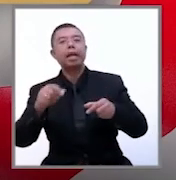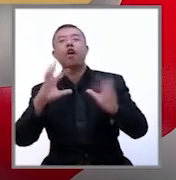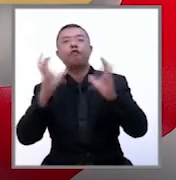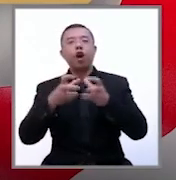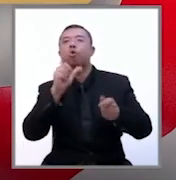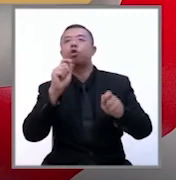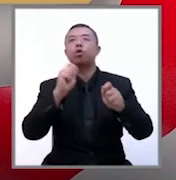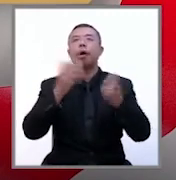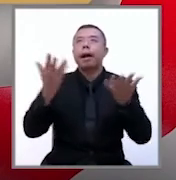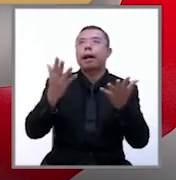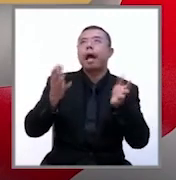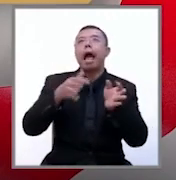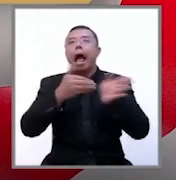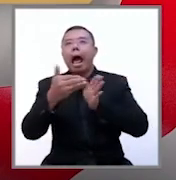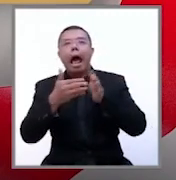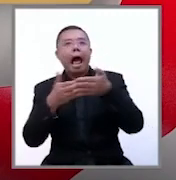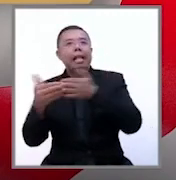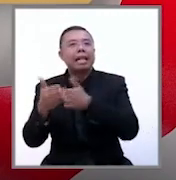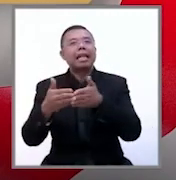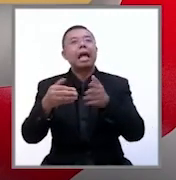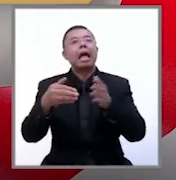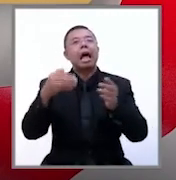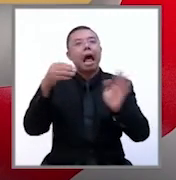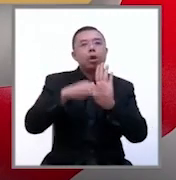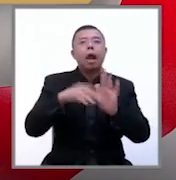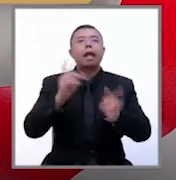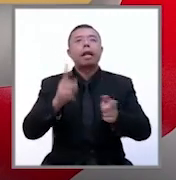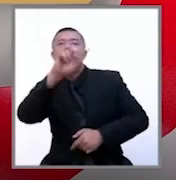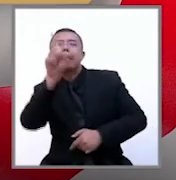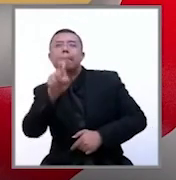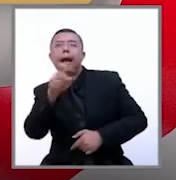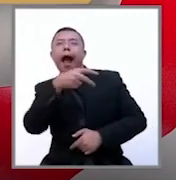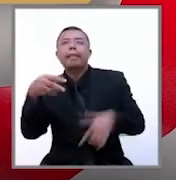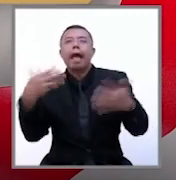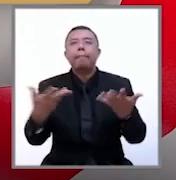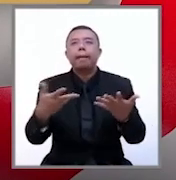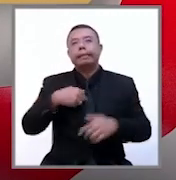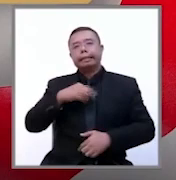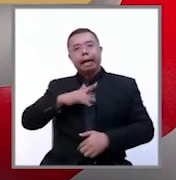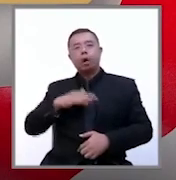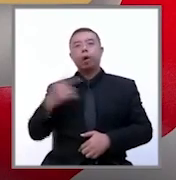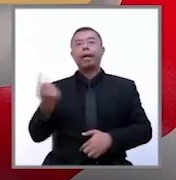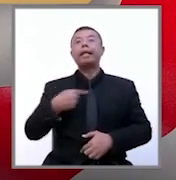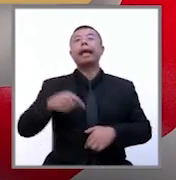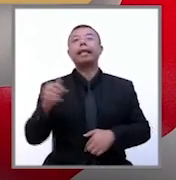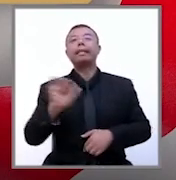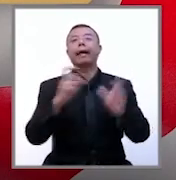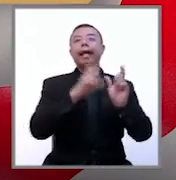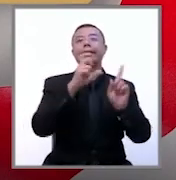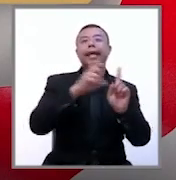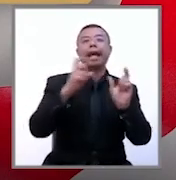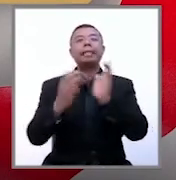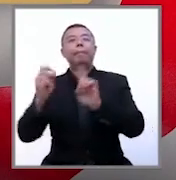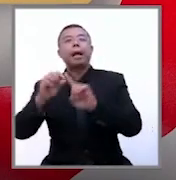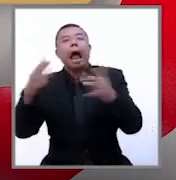poli yang berharga jangan-jangan kalau kita tebak-tebakkan definisi di sini Saya ragu kita ini levelnya SD SMP atau